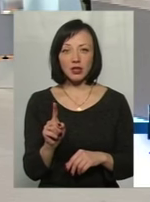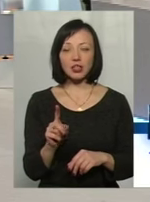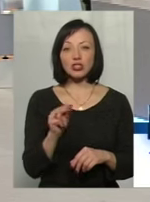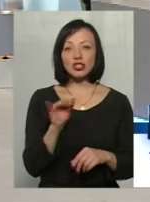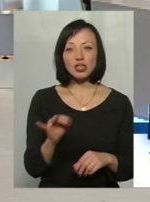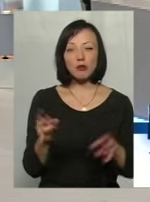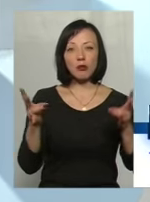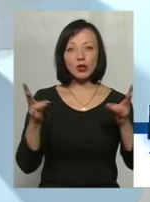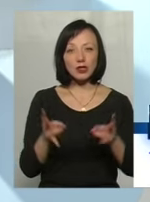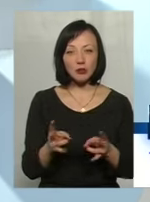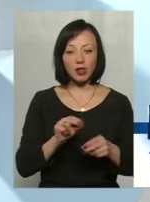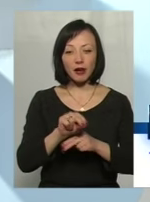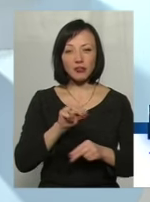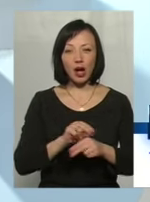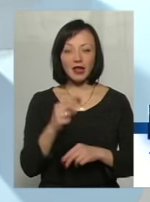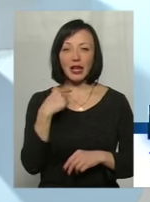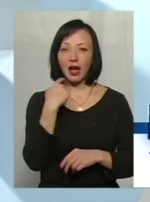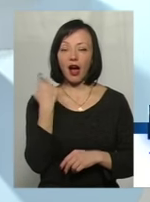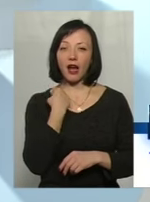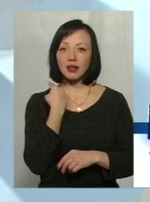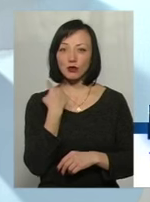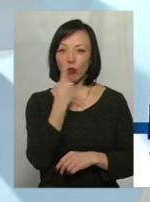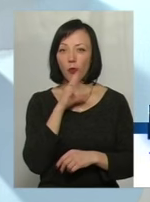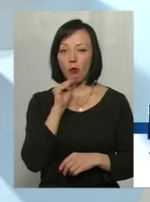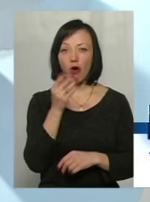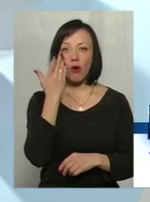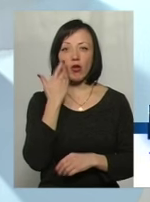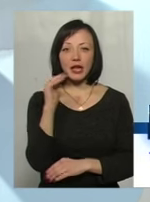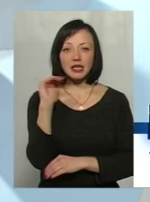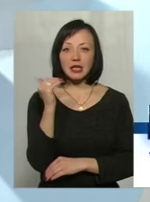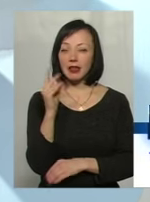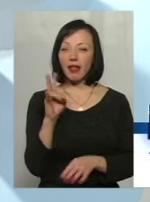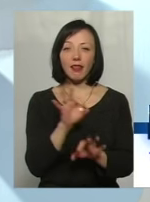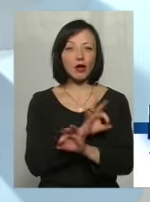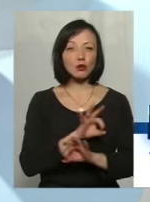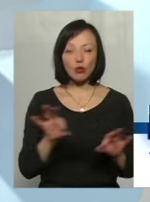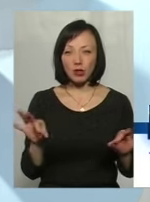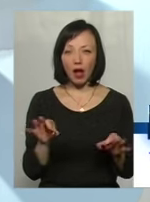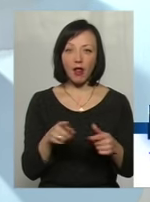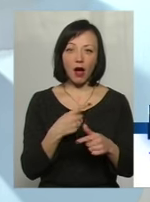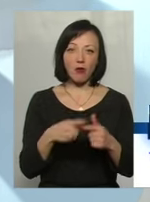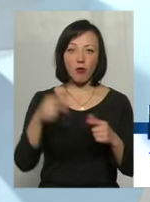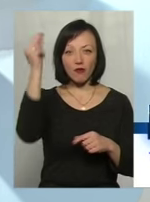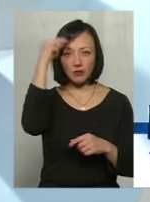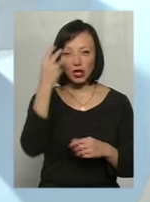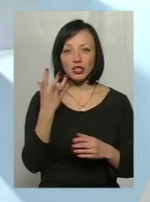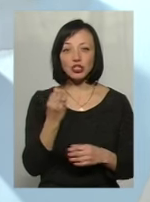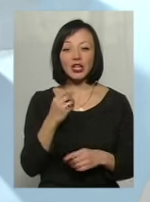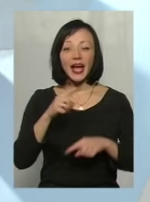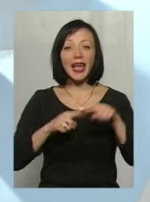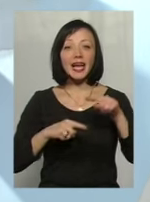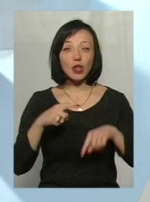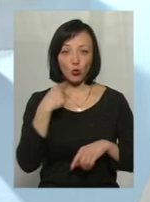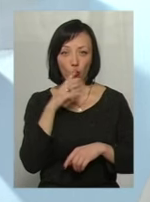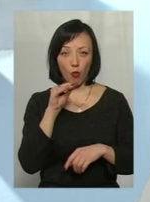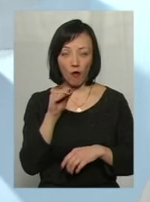педагогічно-екологічно навчати іноземну мову, коли дитина недосконало або вивчає ще рідну мову. Ми